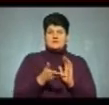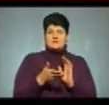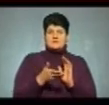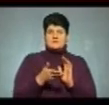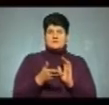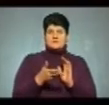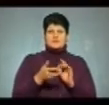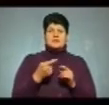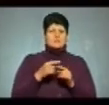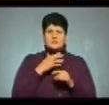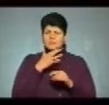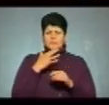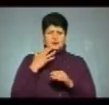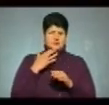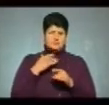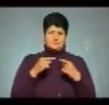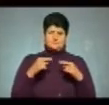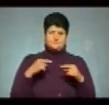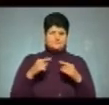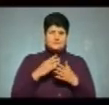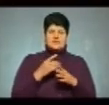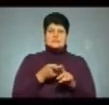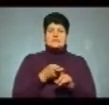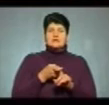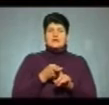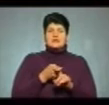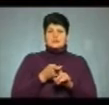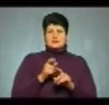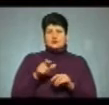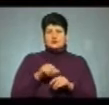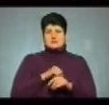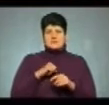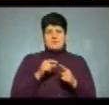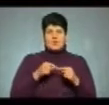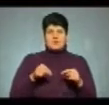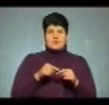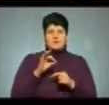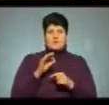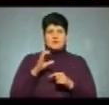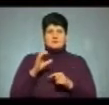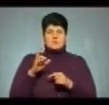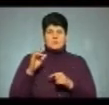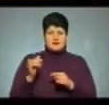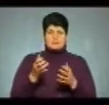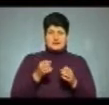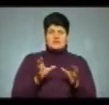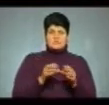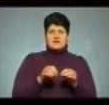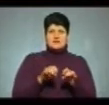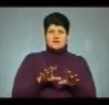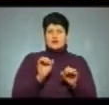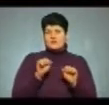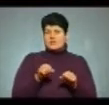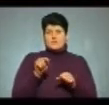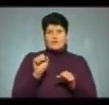Тут впливає дуже багато факторів. Це залежить, скажімо так, якщо люди самоорганізувалися в ОСББ і вони прийняли спільне рішення, вони собі